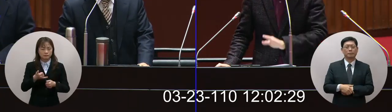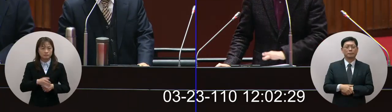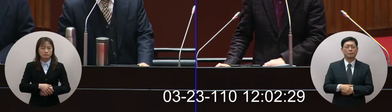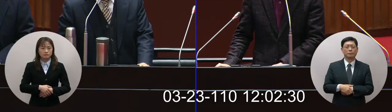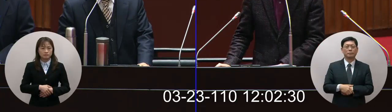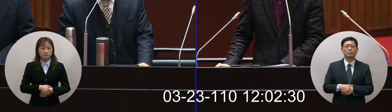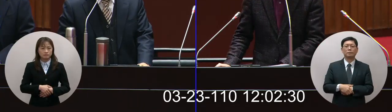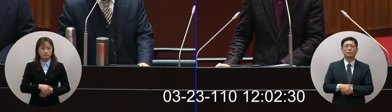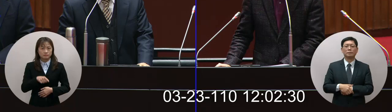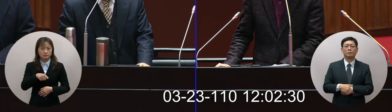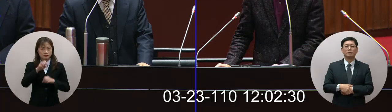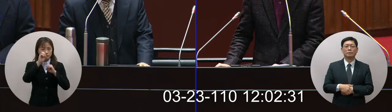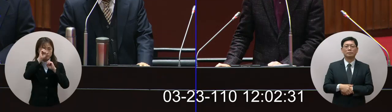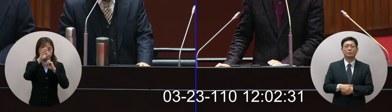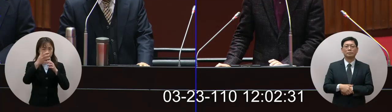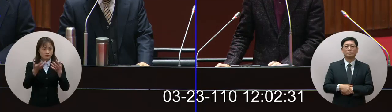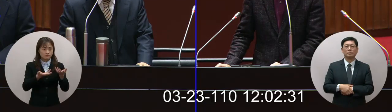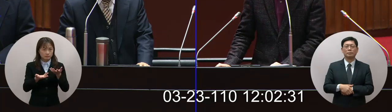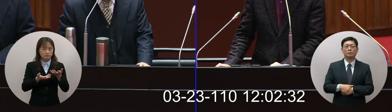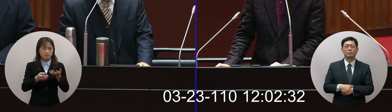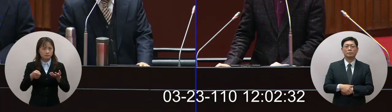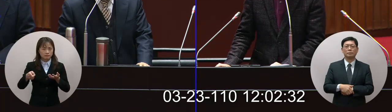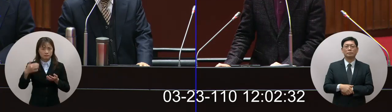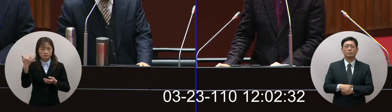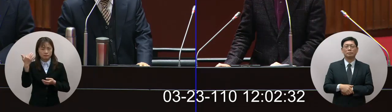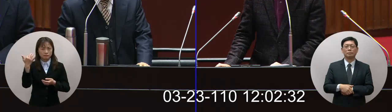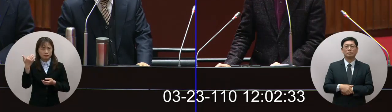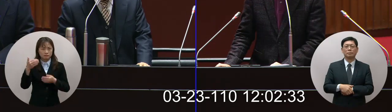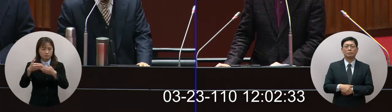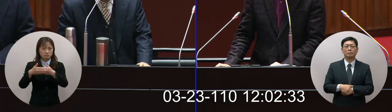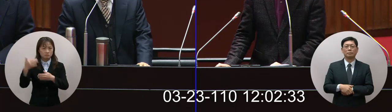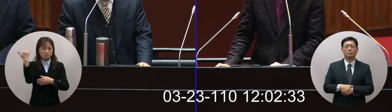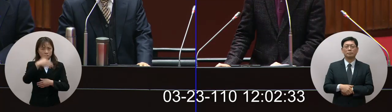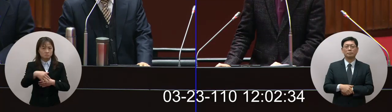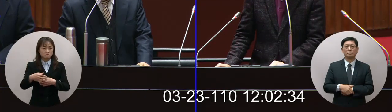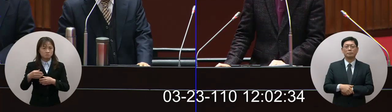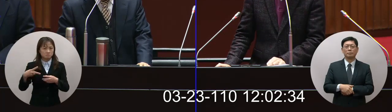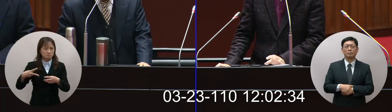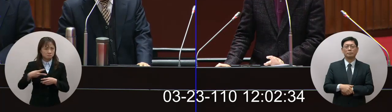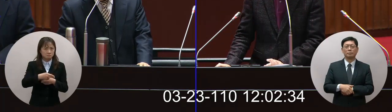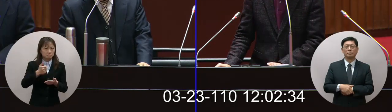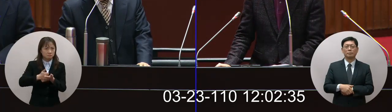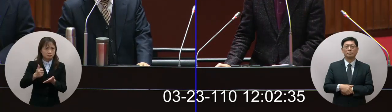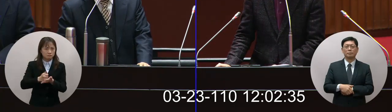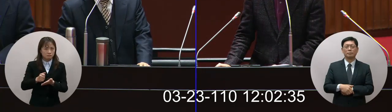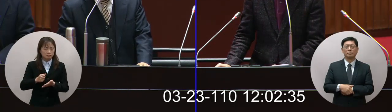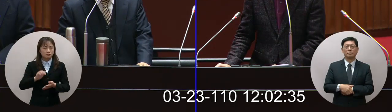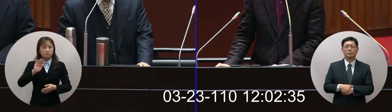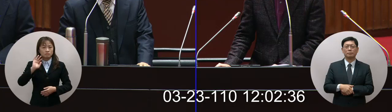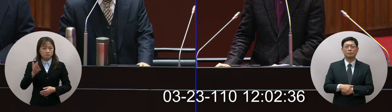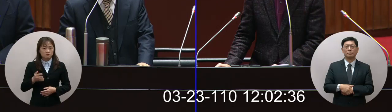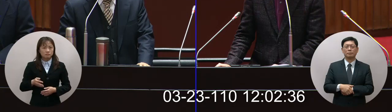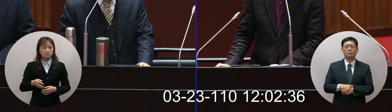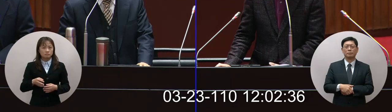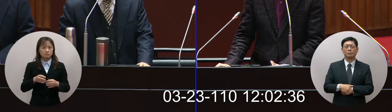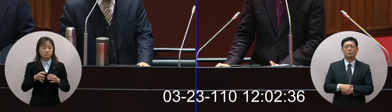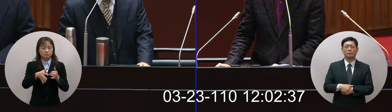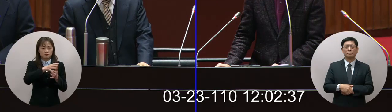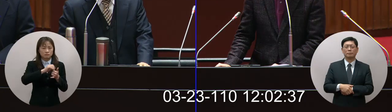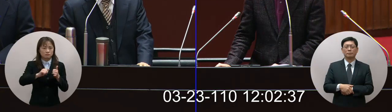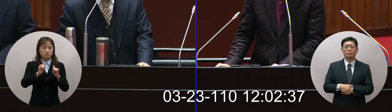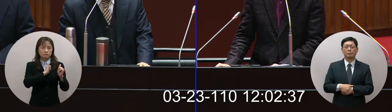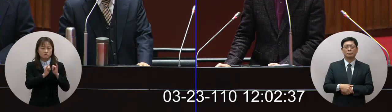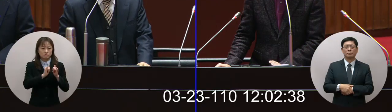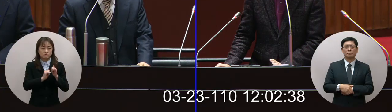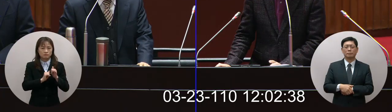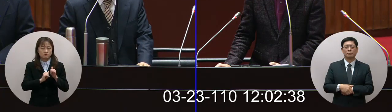是 这个凤梨虽然受中国突袭式的这样处理，但全国同胞跟我们大量拓展外